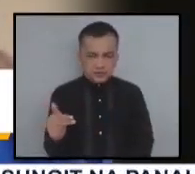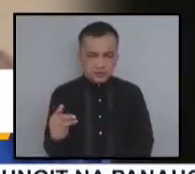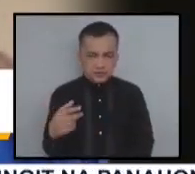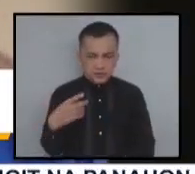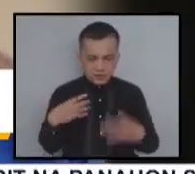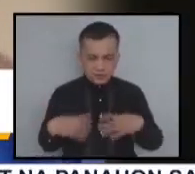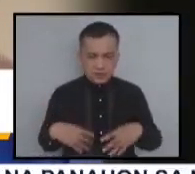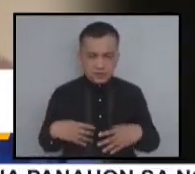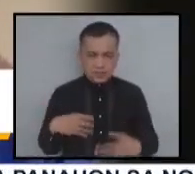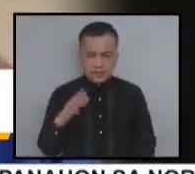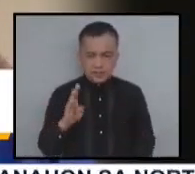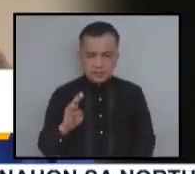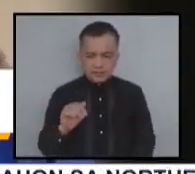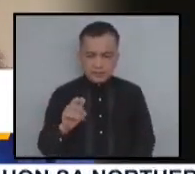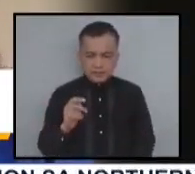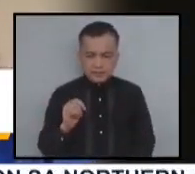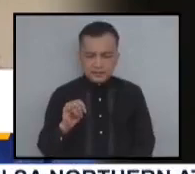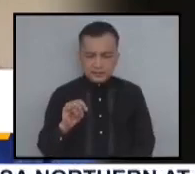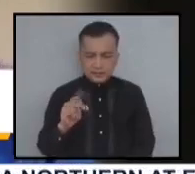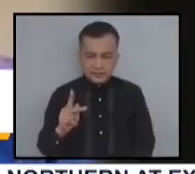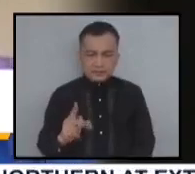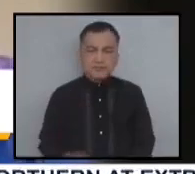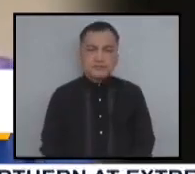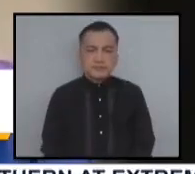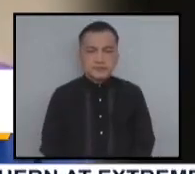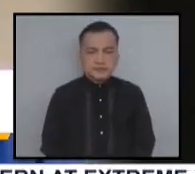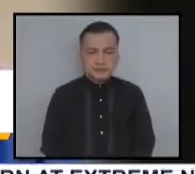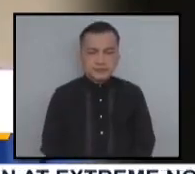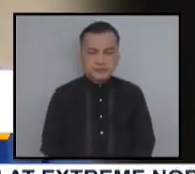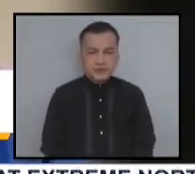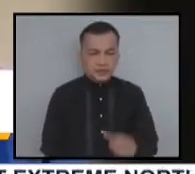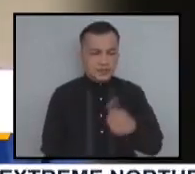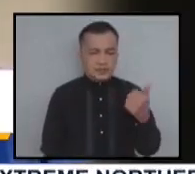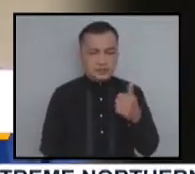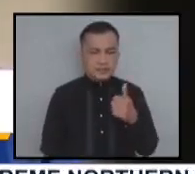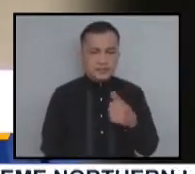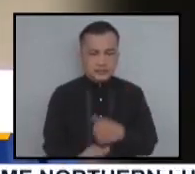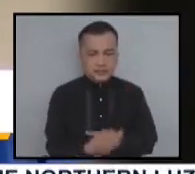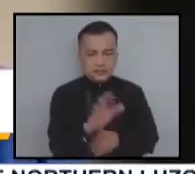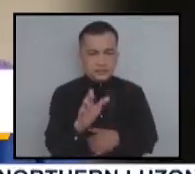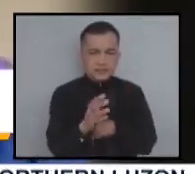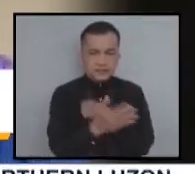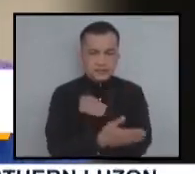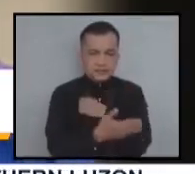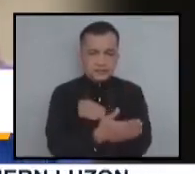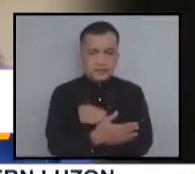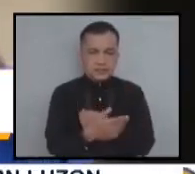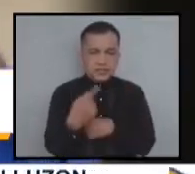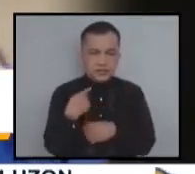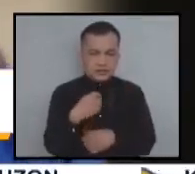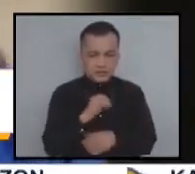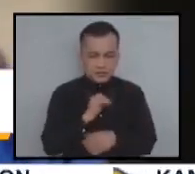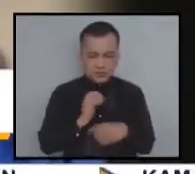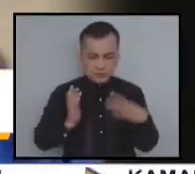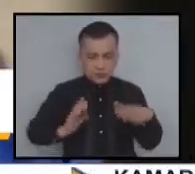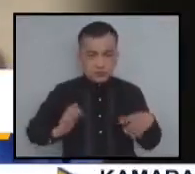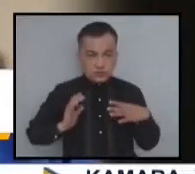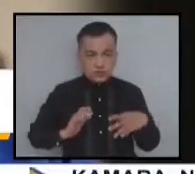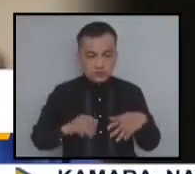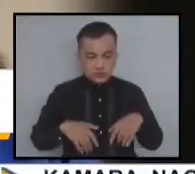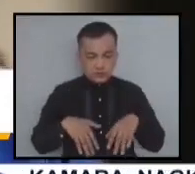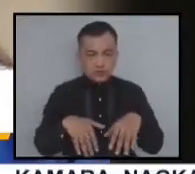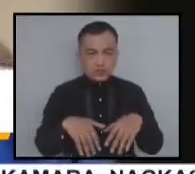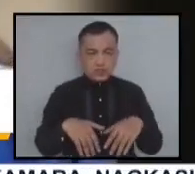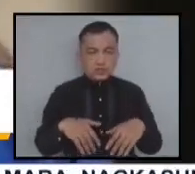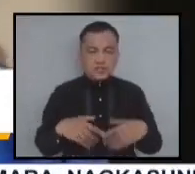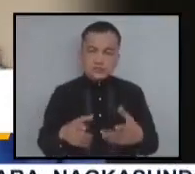ng batik sa, sa all the other Asian countries, they wear their own textile. So, we should